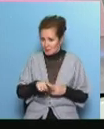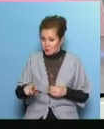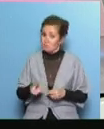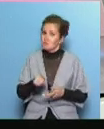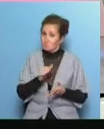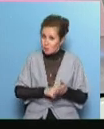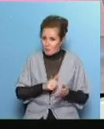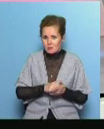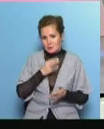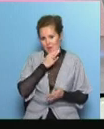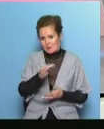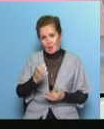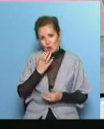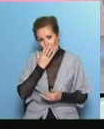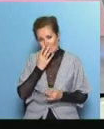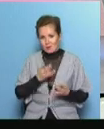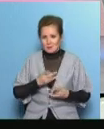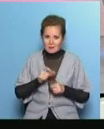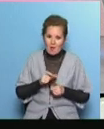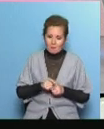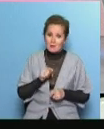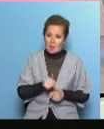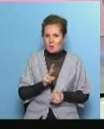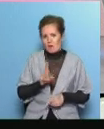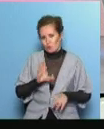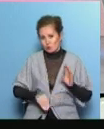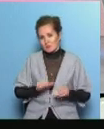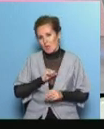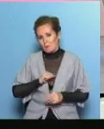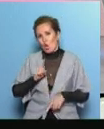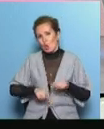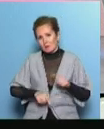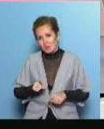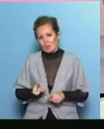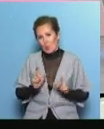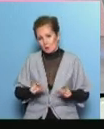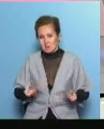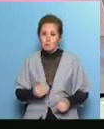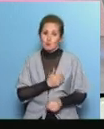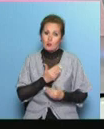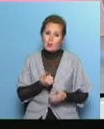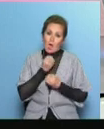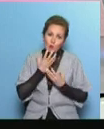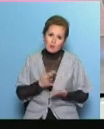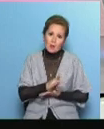сказать теплые слова тем, кого вы считаете самыми родными людьми? С пожеланиями хорошего продолжения дня